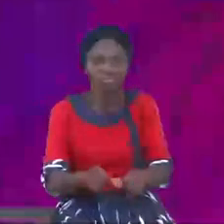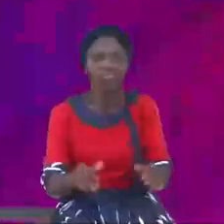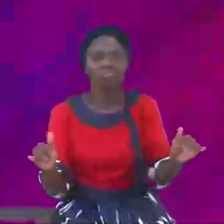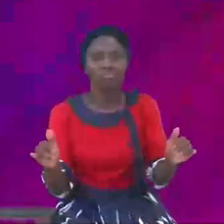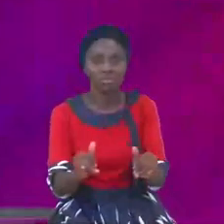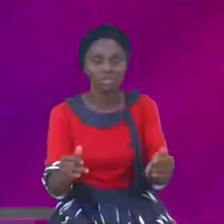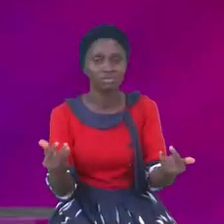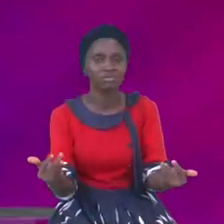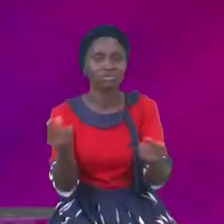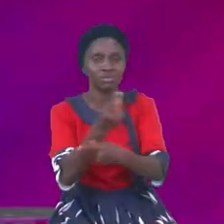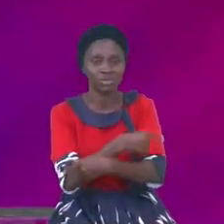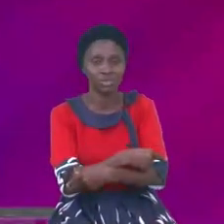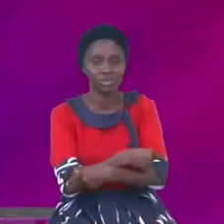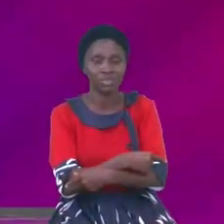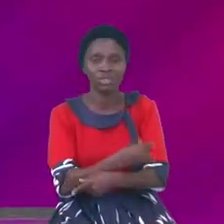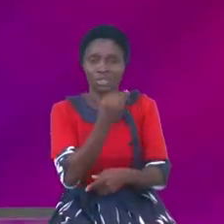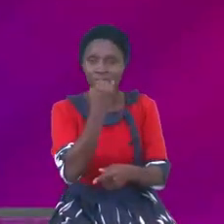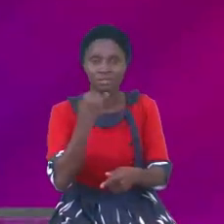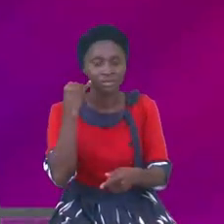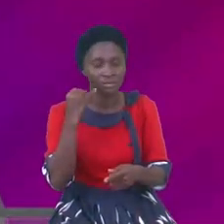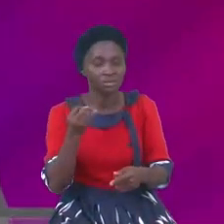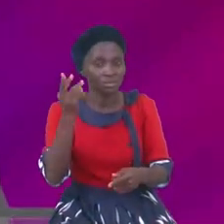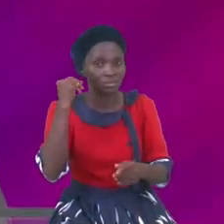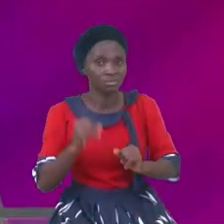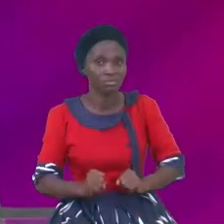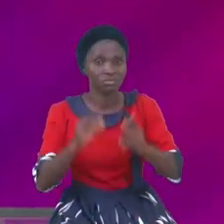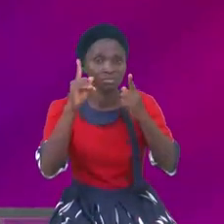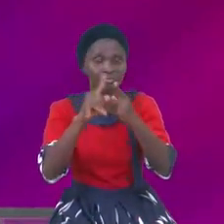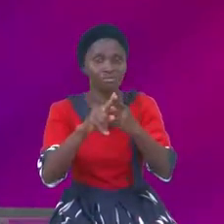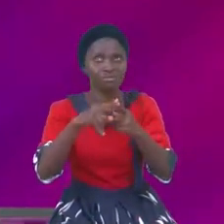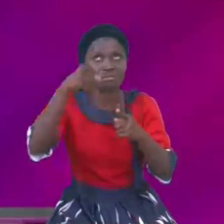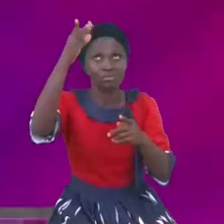à la volonté du Seigneur, à sa volonté, à sa parole. Alors, il voudrait